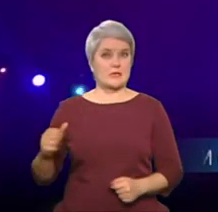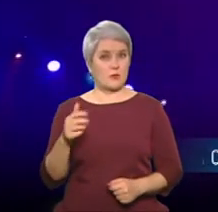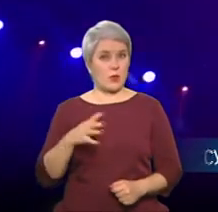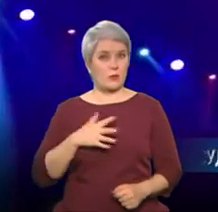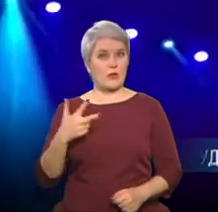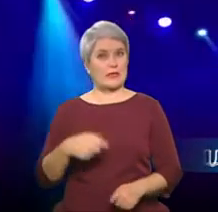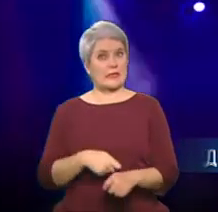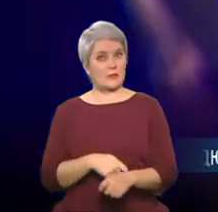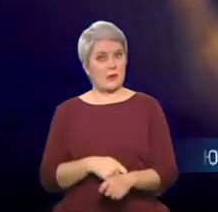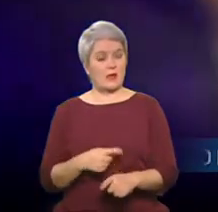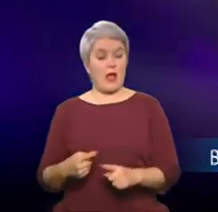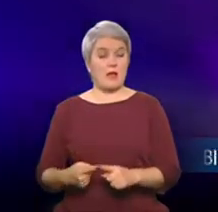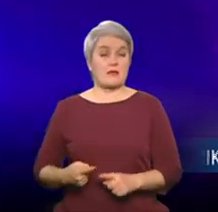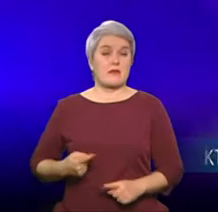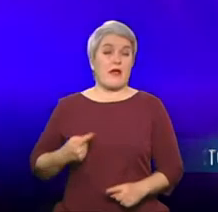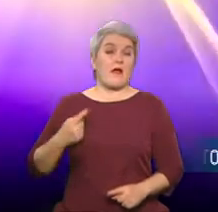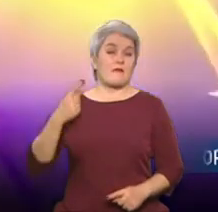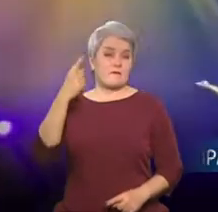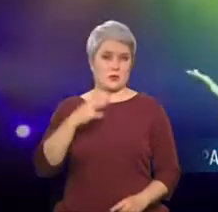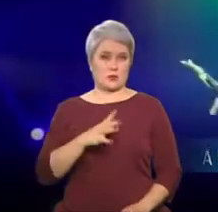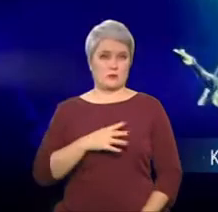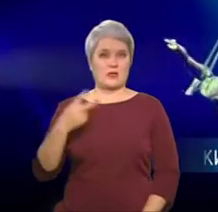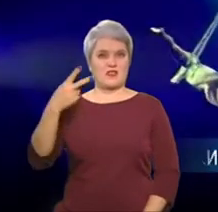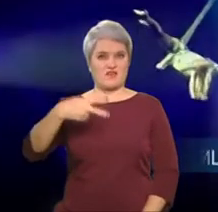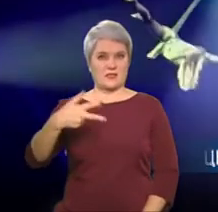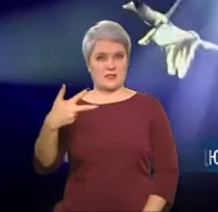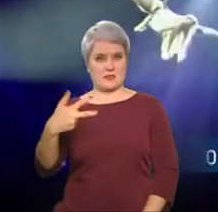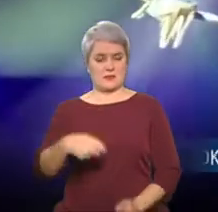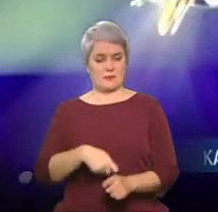метри, а найвище для глядачів піднімалась на висоту 23 метри.